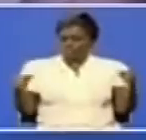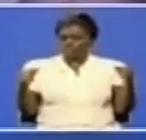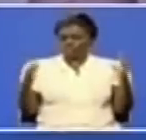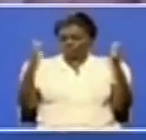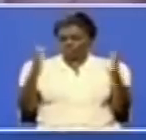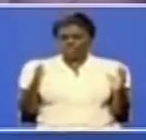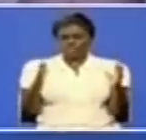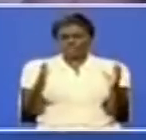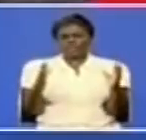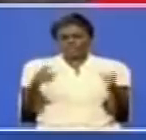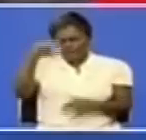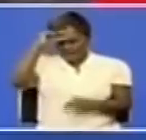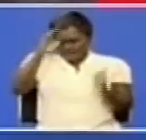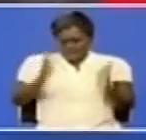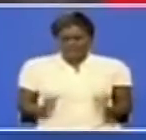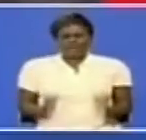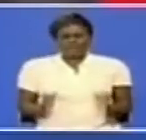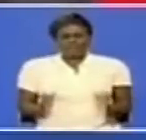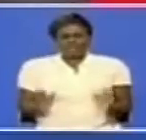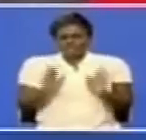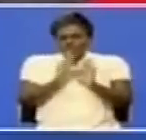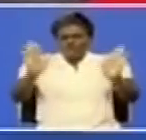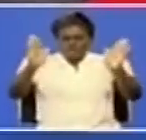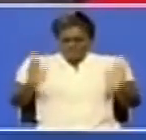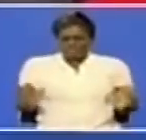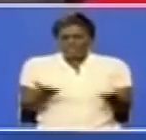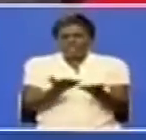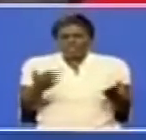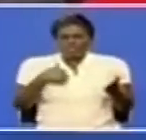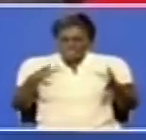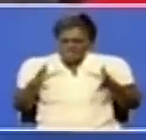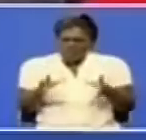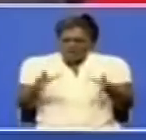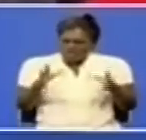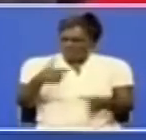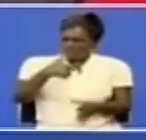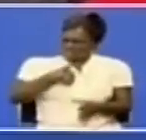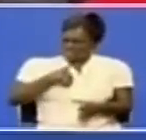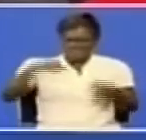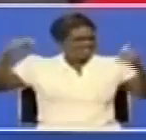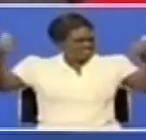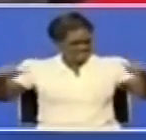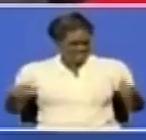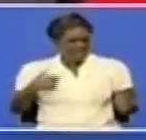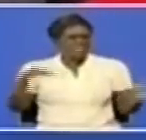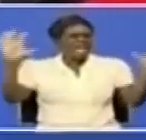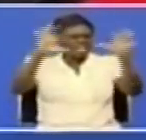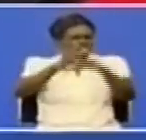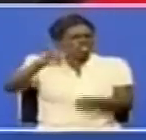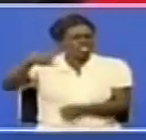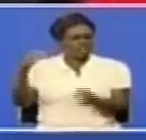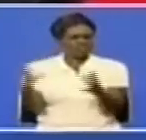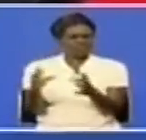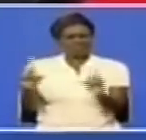Jubilee rebel, Governor Peter Munya. Hakuna mtu hata yeyote anaweza kunisurutisha ya kwamba lazima niingie chama fulani.